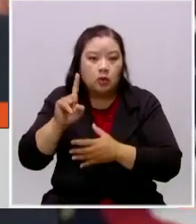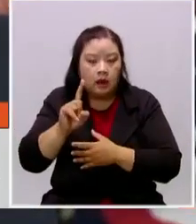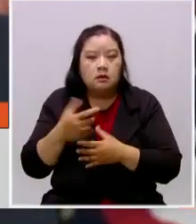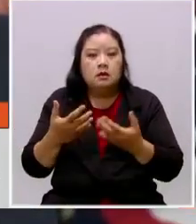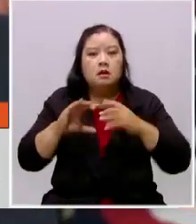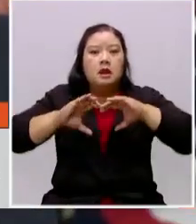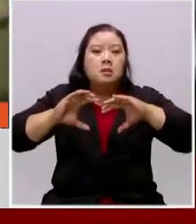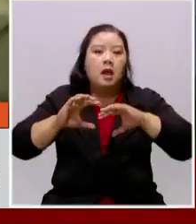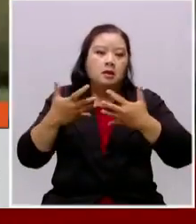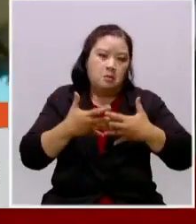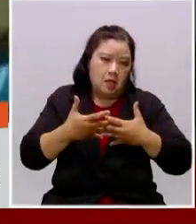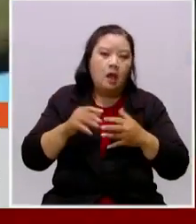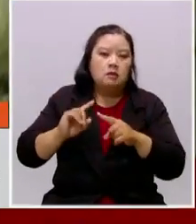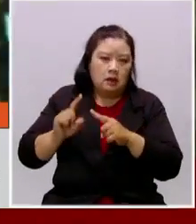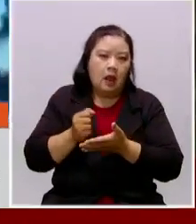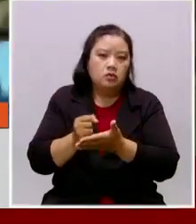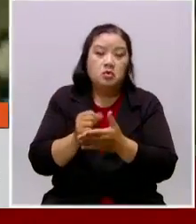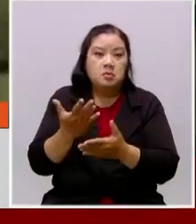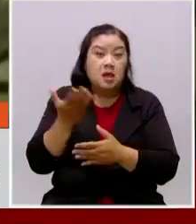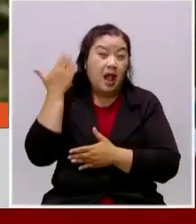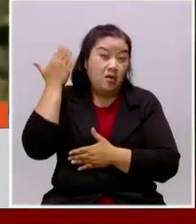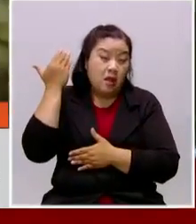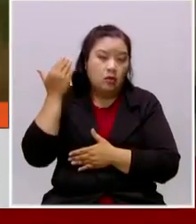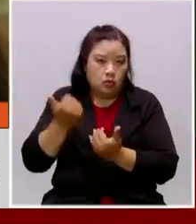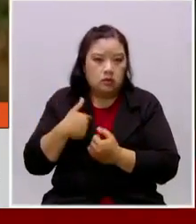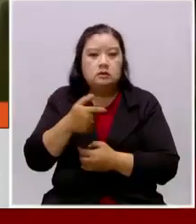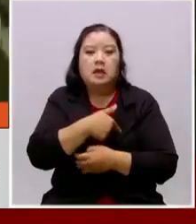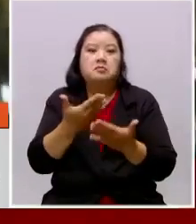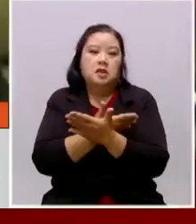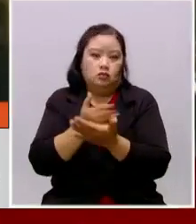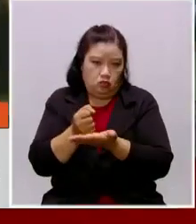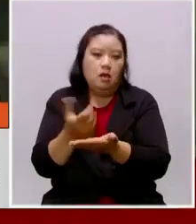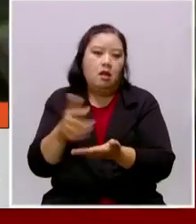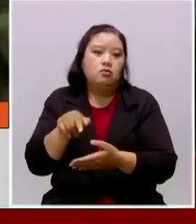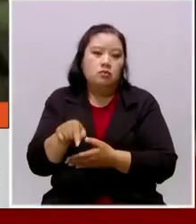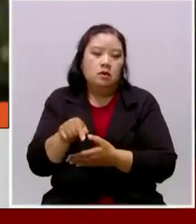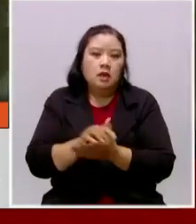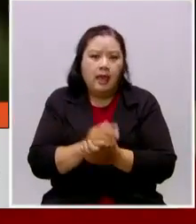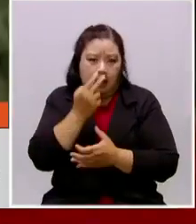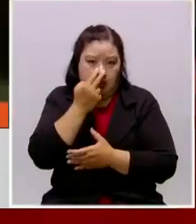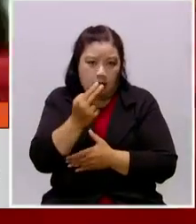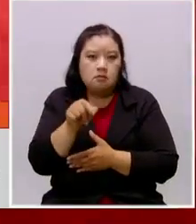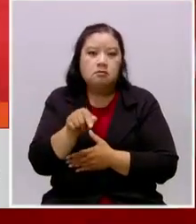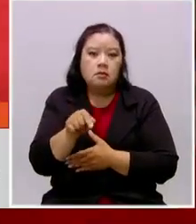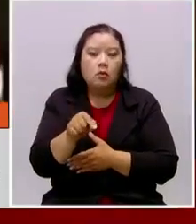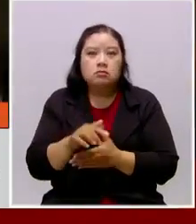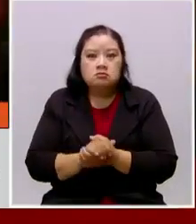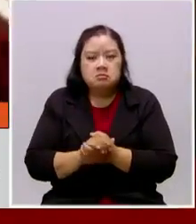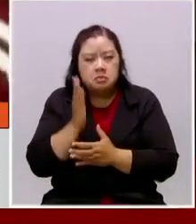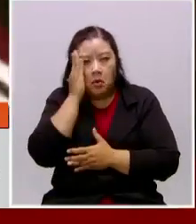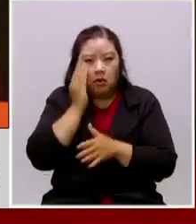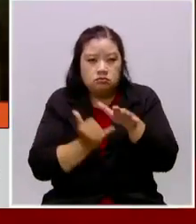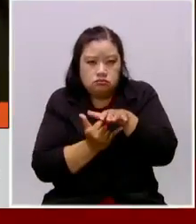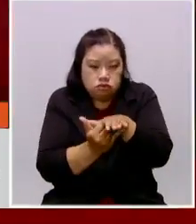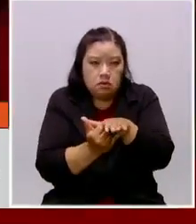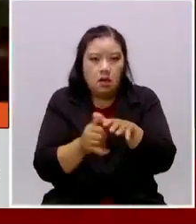รัฐบาลซีเรียเป็นอุปสรรคในการส่งความช่วยเหลือไปให้ครับแล้วก็มีภาพการช่วยชีวิตผู้ที่ติดอยู่ใต้ซากปรหักพังนะ